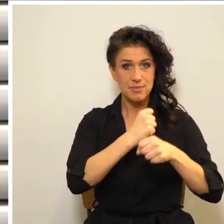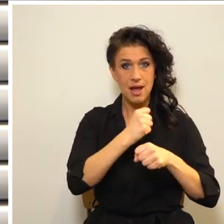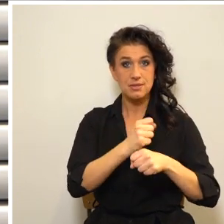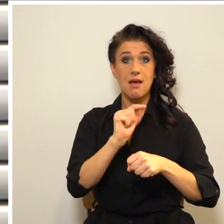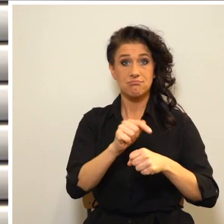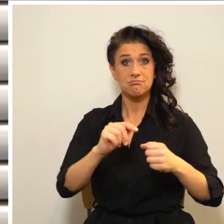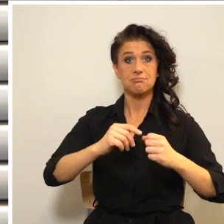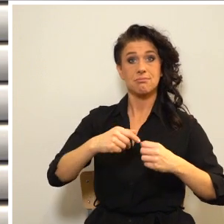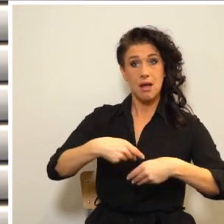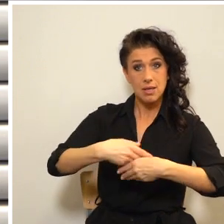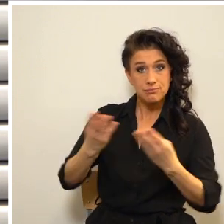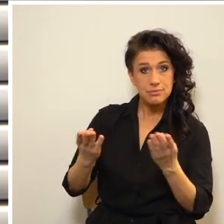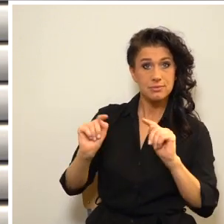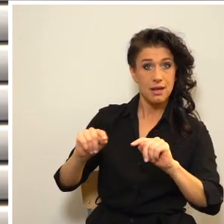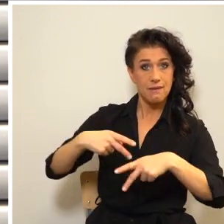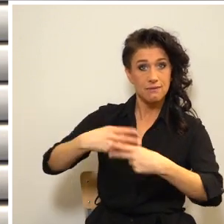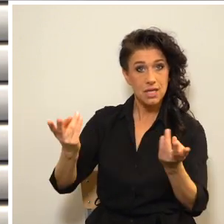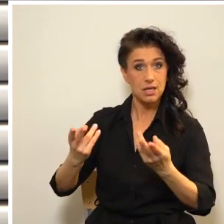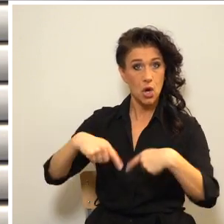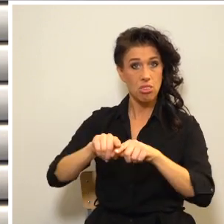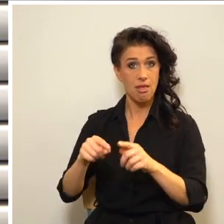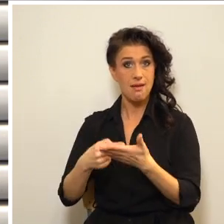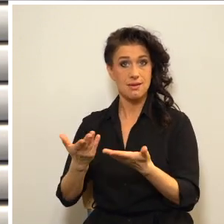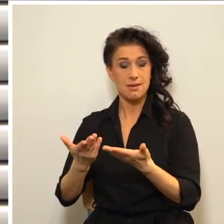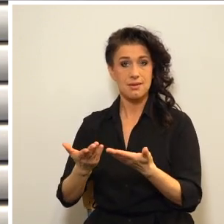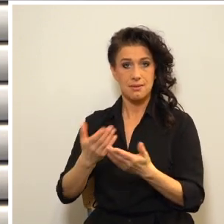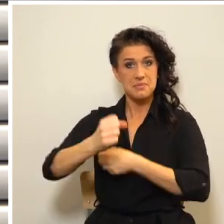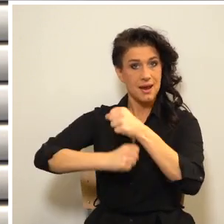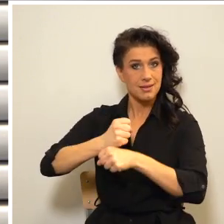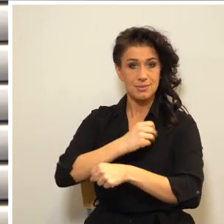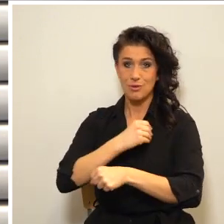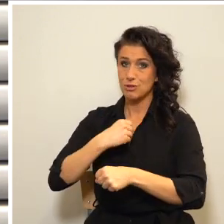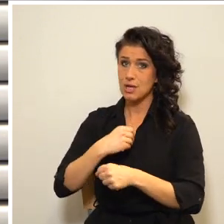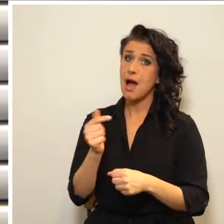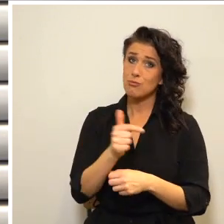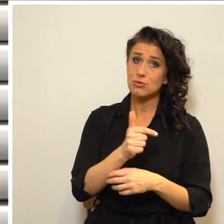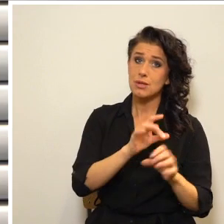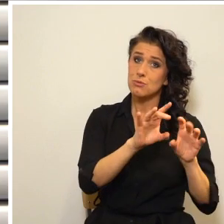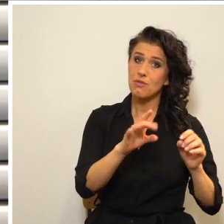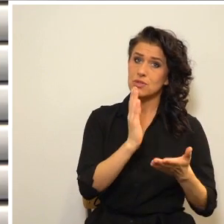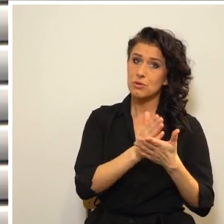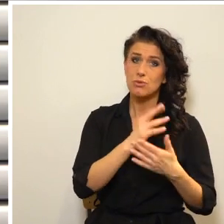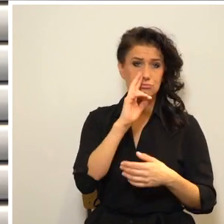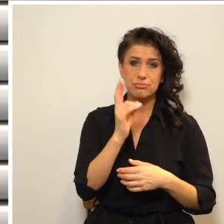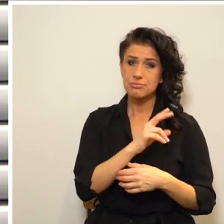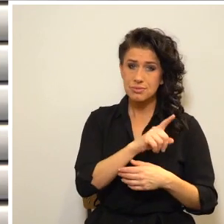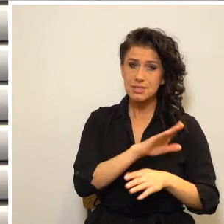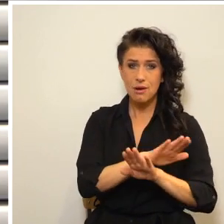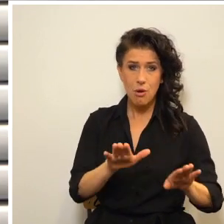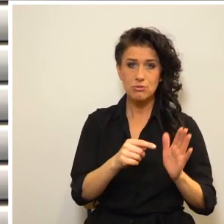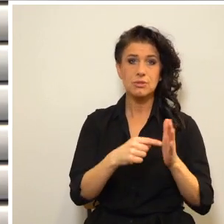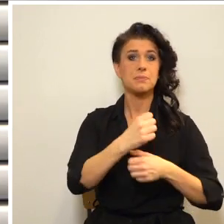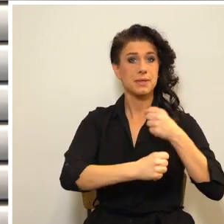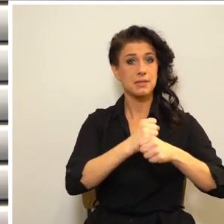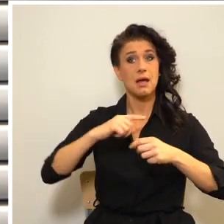pewne działo w Polsce na ty też nie musieli zakończyć też swoją pracę w kolejne pokolenia przechodzą